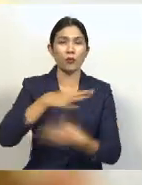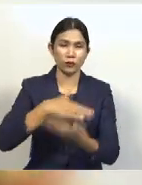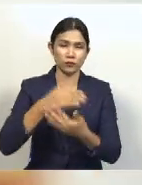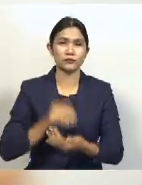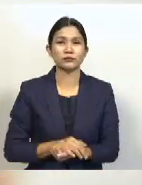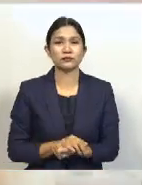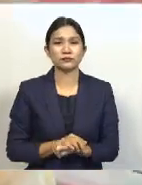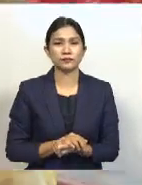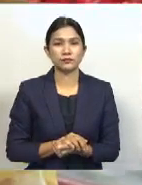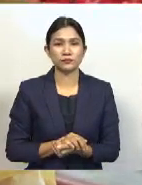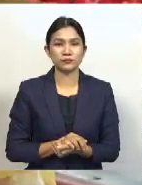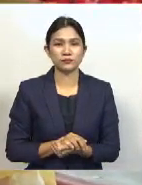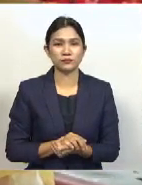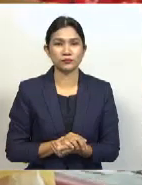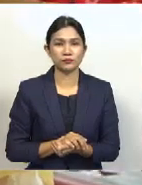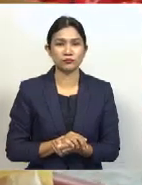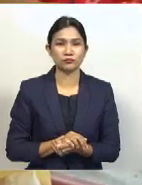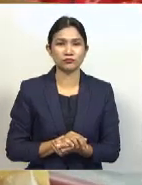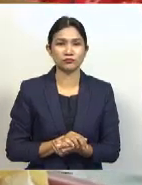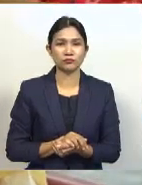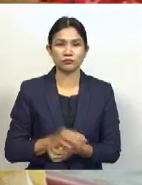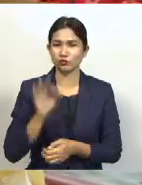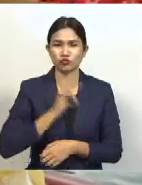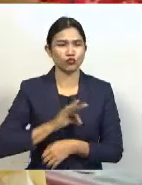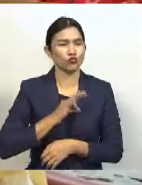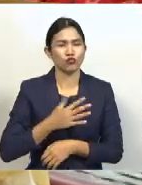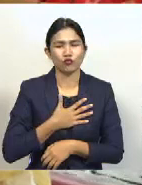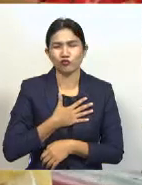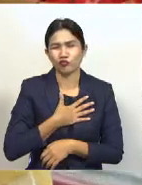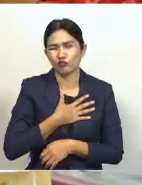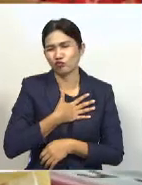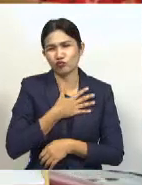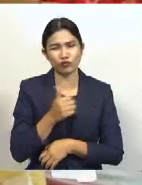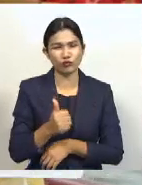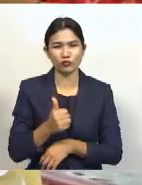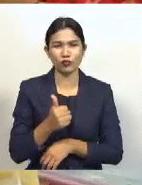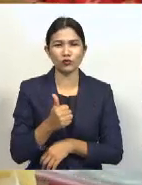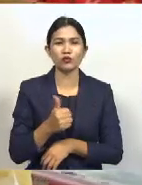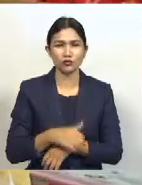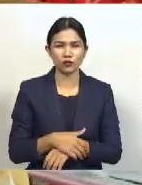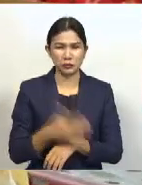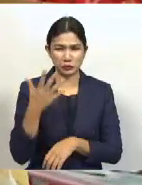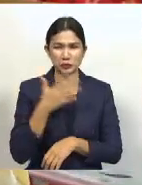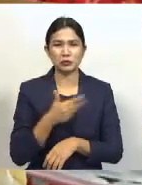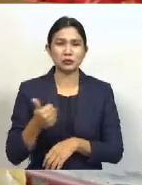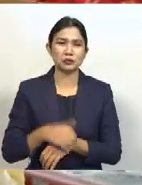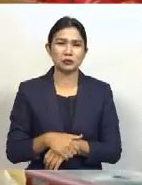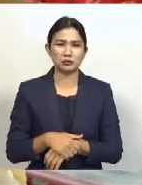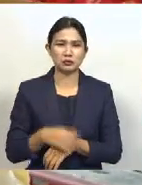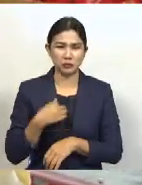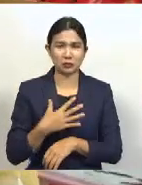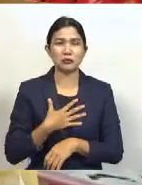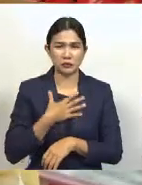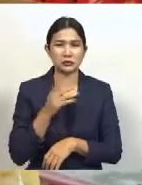ธี รู้สึกประทับใจแล้วก็ซาบซึ้งค่ะซาบซึ้